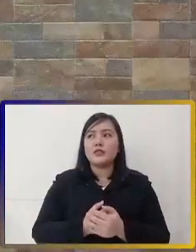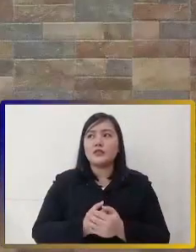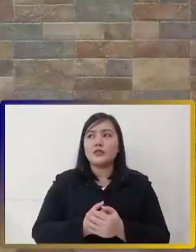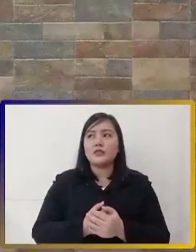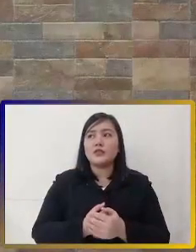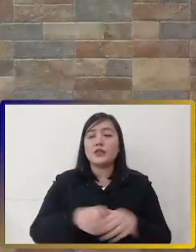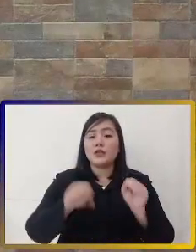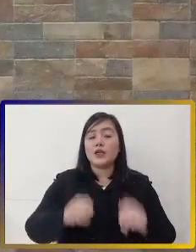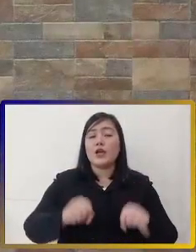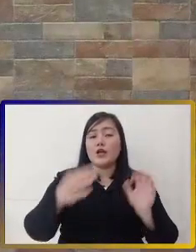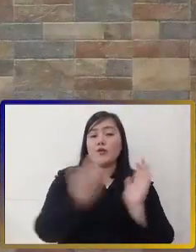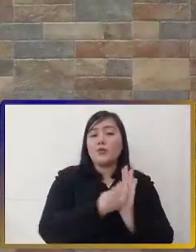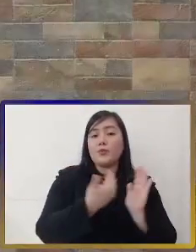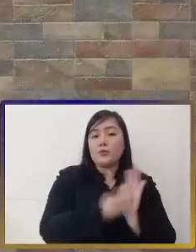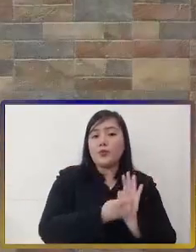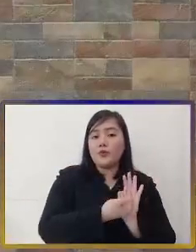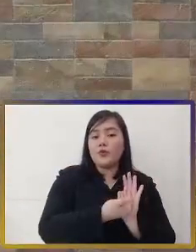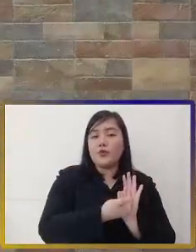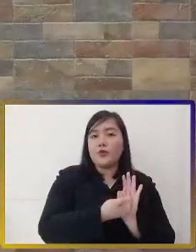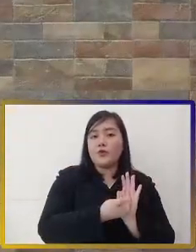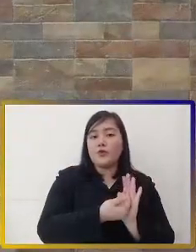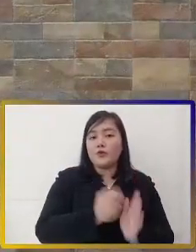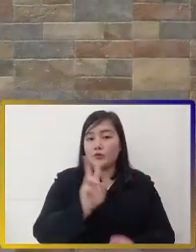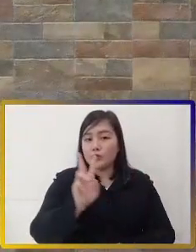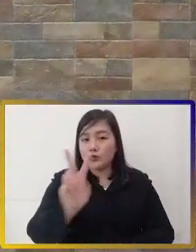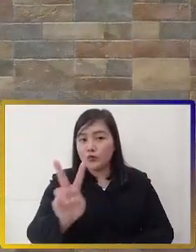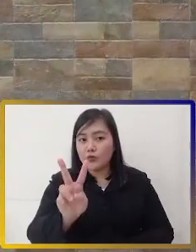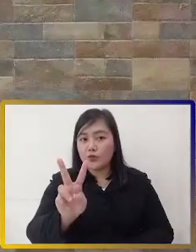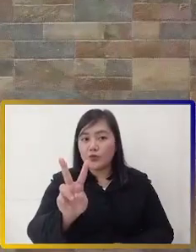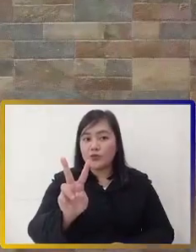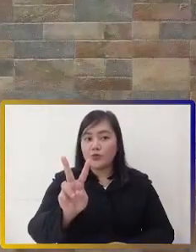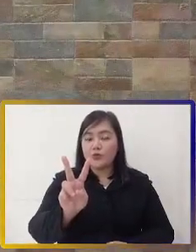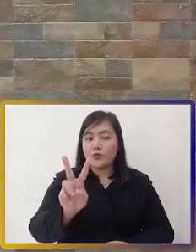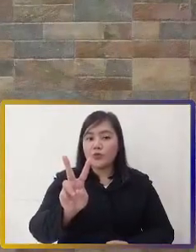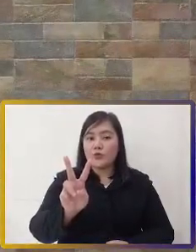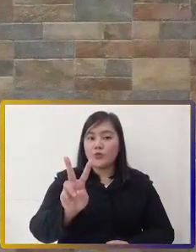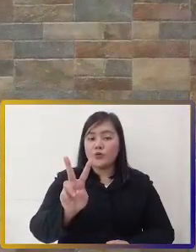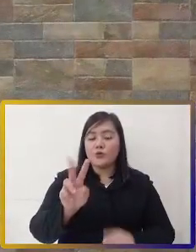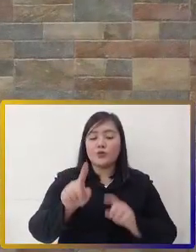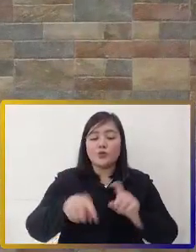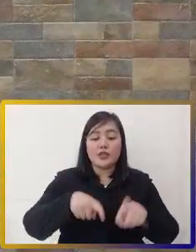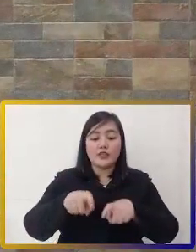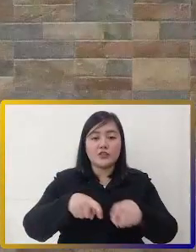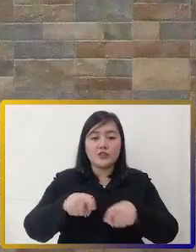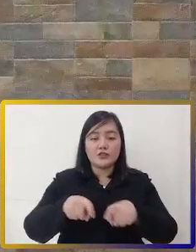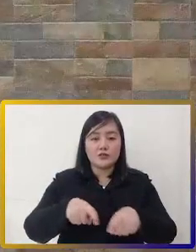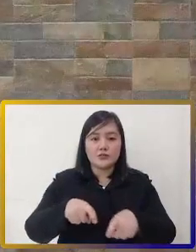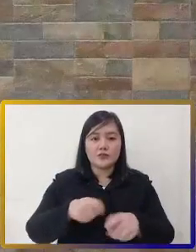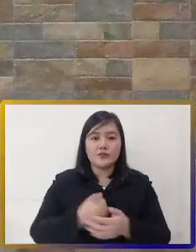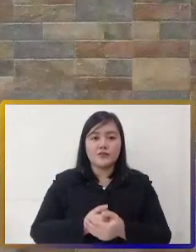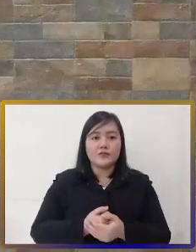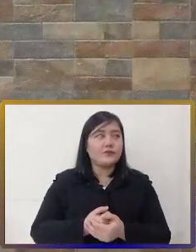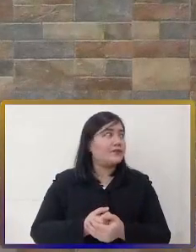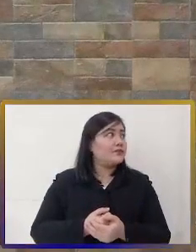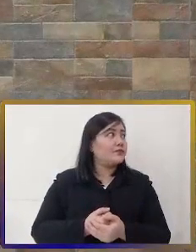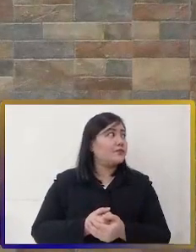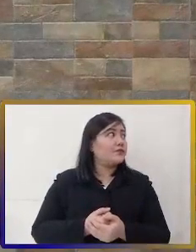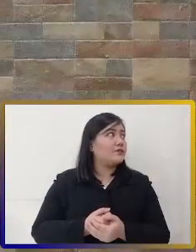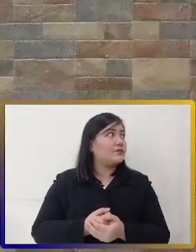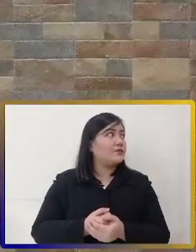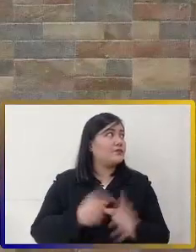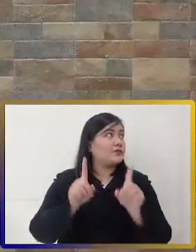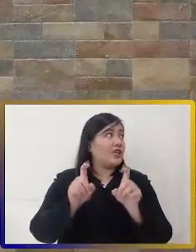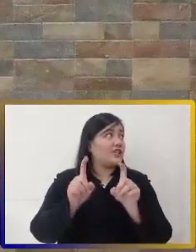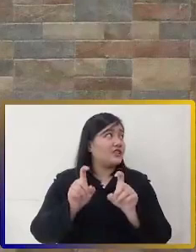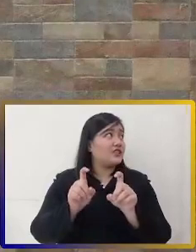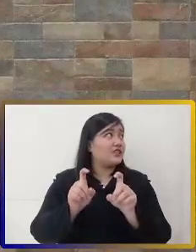those ages or papasa dito sa dalawang historical test po na ito, yan dapat ay hindi questionin at dapat